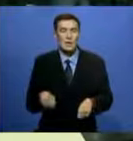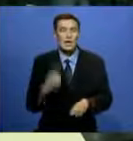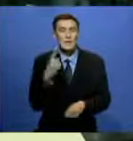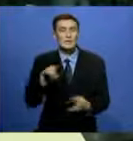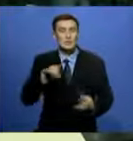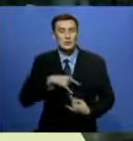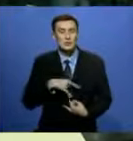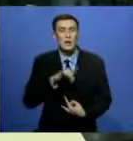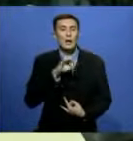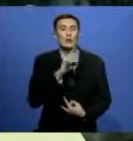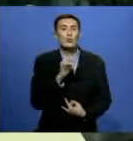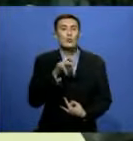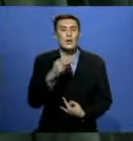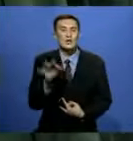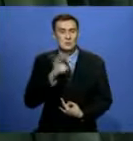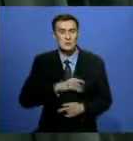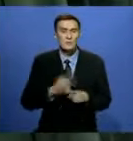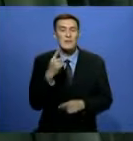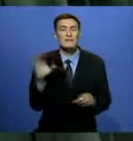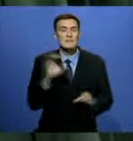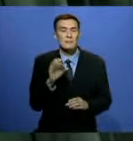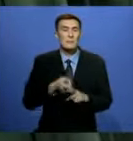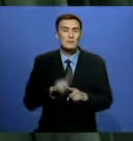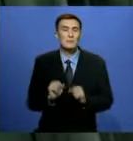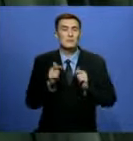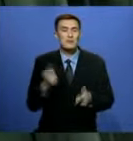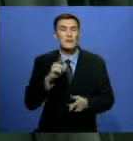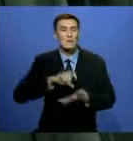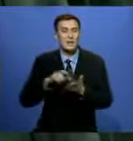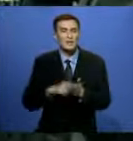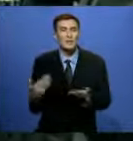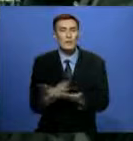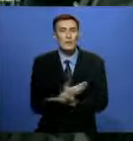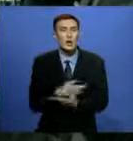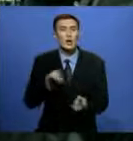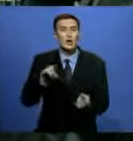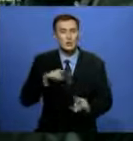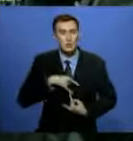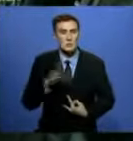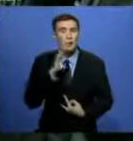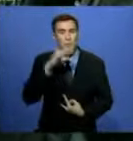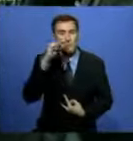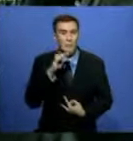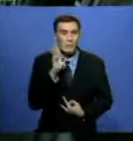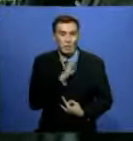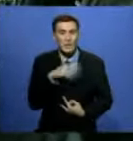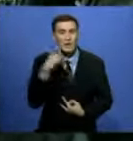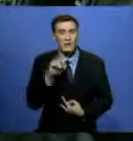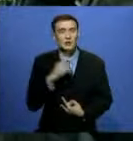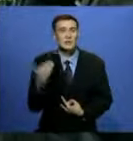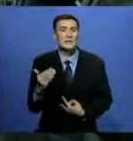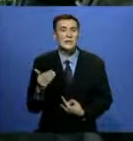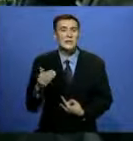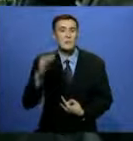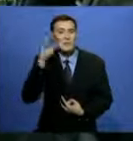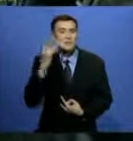из них – Ростислав Кулеш. 1 сентября он пойдет в первый класс в новом нано-костюме. Мама Ростика Марина говорит, что за